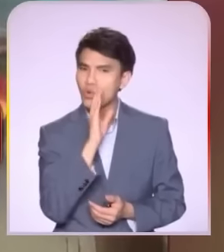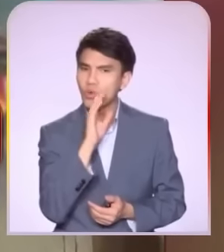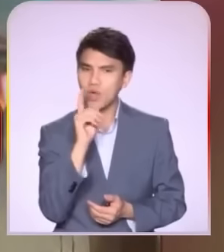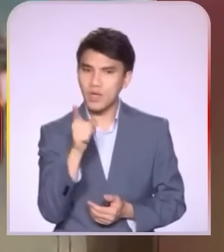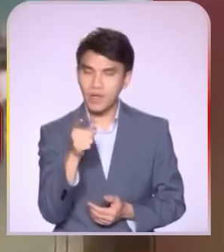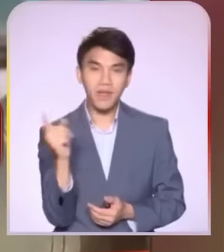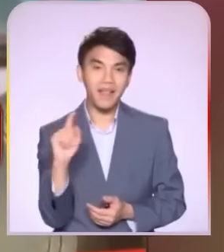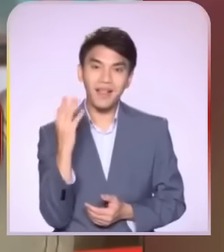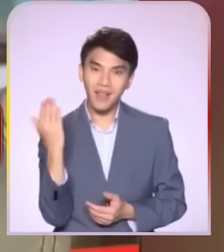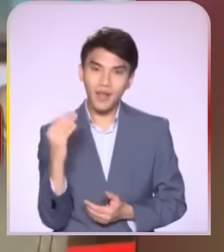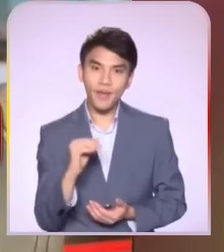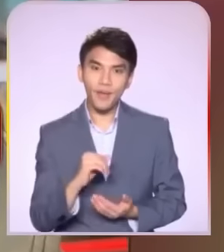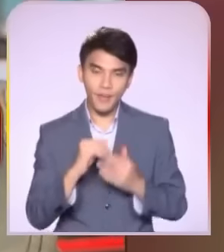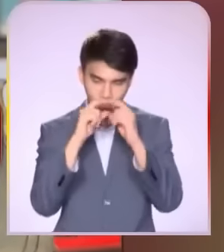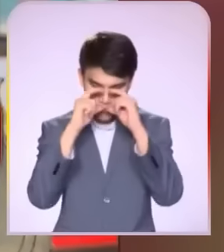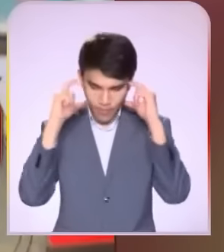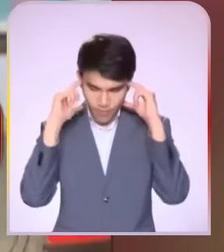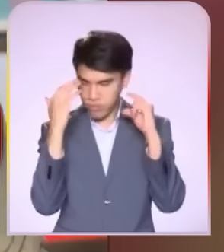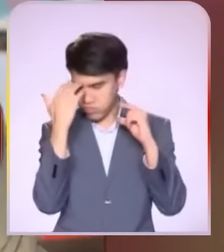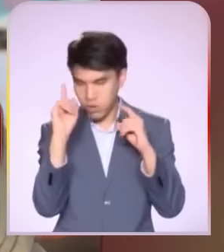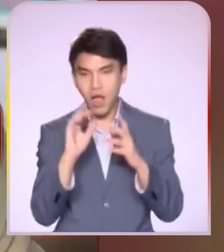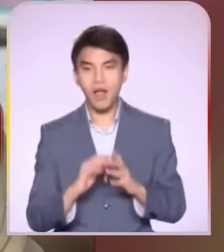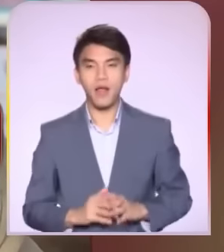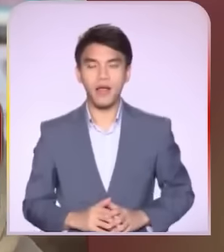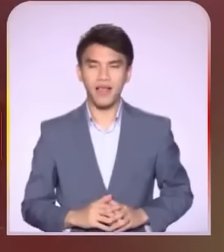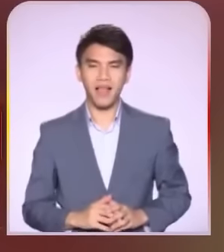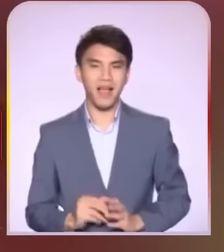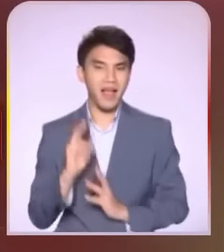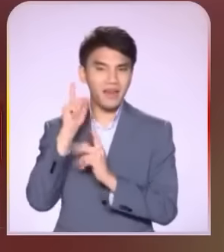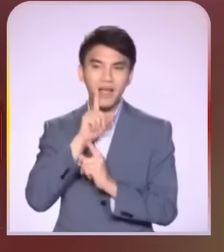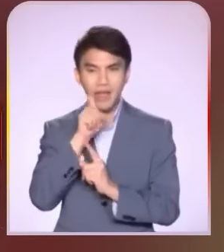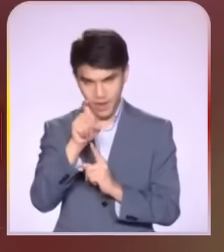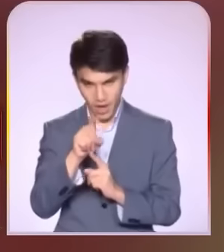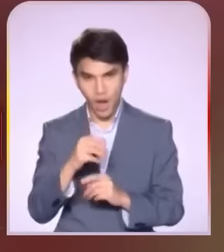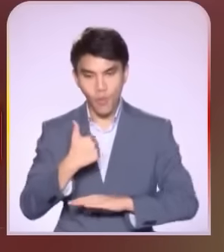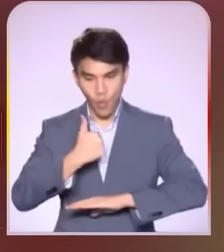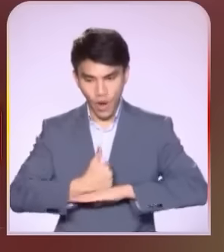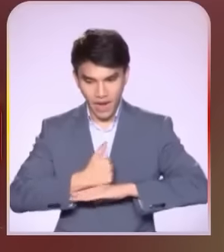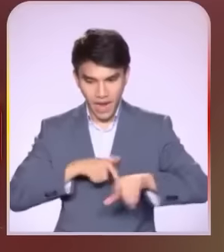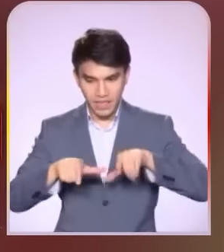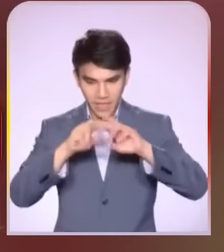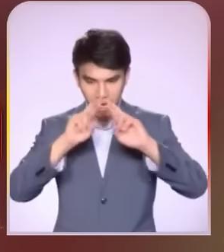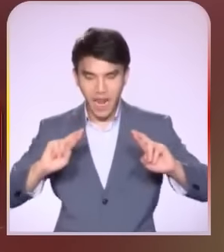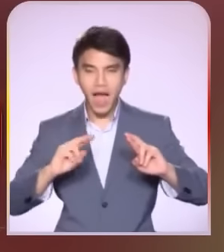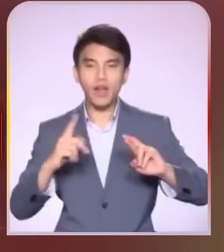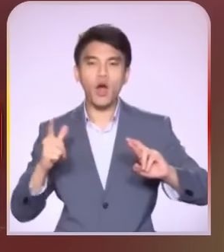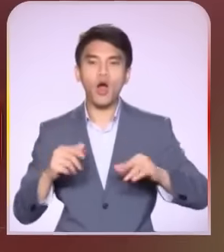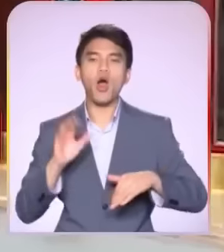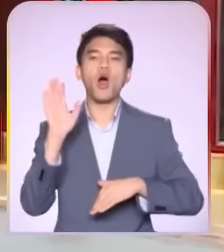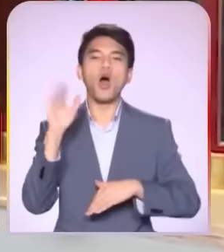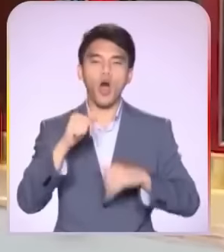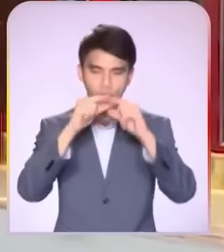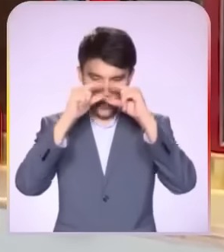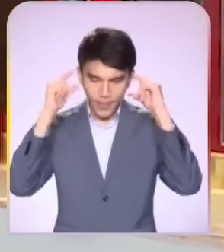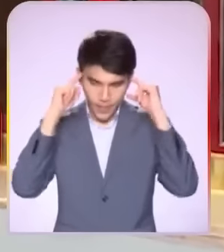แล้วองค์ท้าวเวสสุวรรณเขาจะปิดตาเพราะอะไรอย่างไรผู้สื่อข่าวถามไปยังผู้จัดการร้านทองก็บอกว่าอ๋อที่ต้องเอา